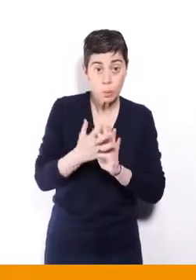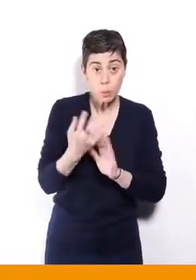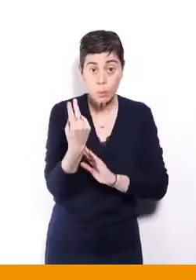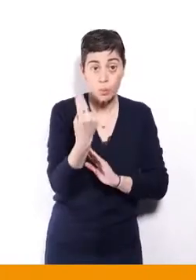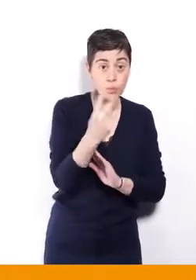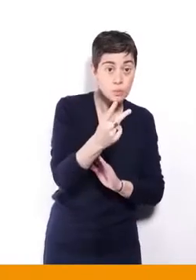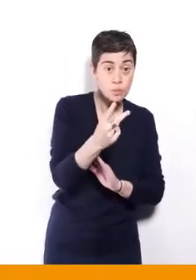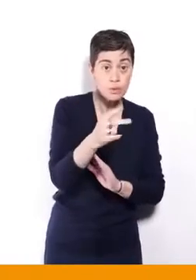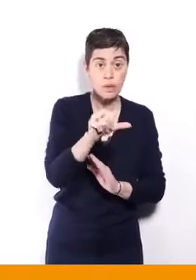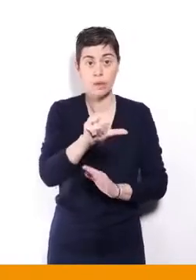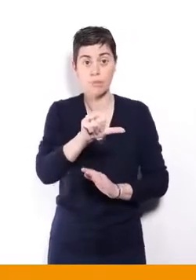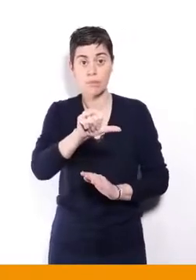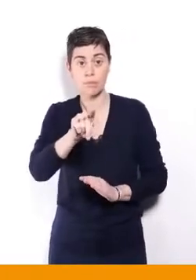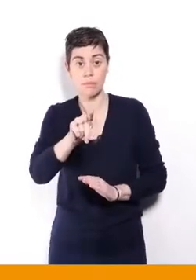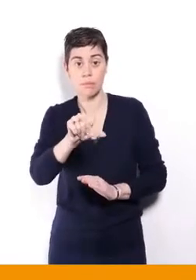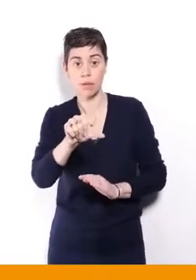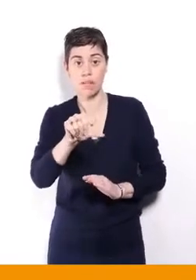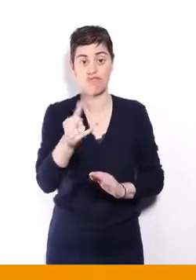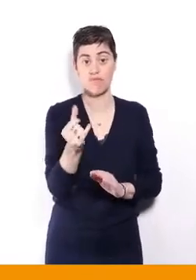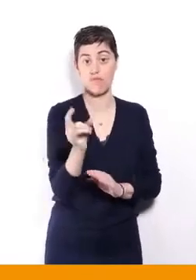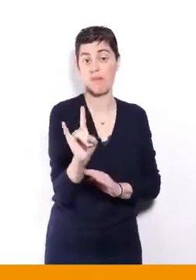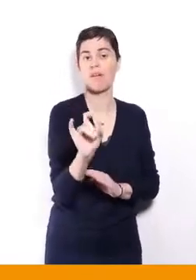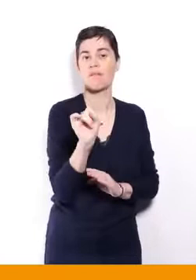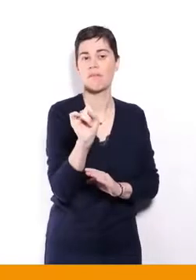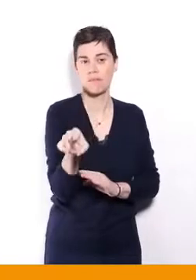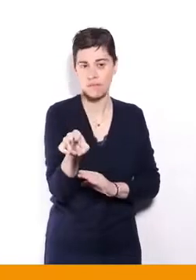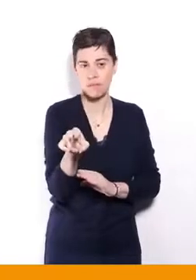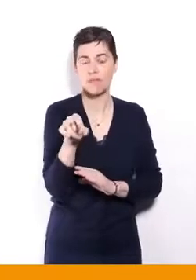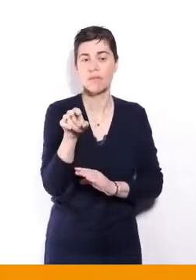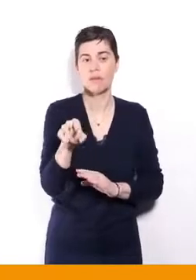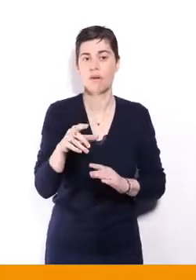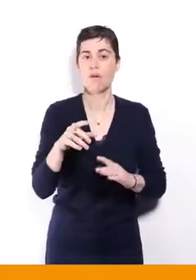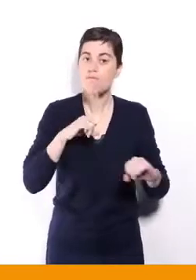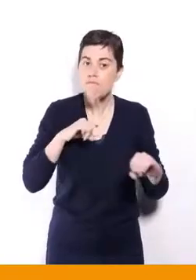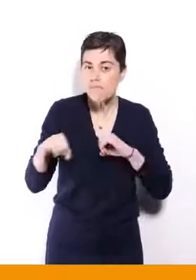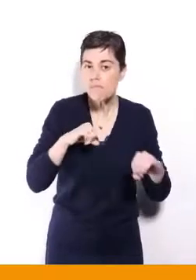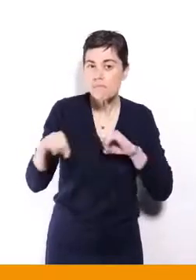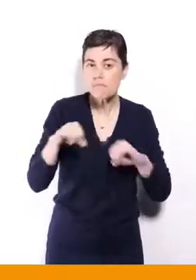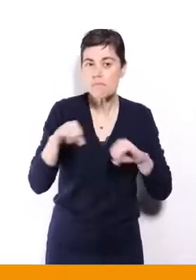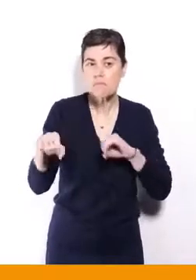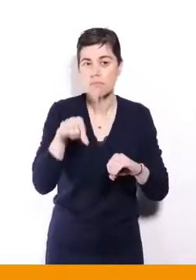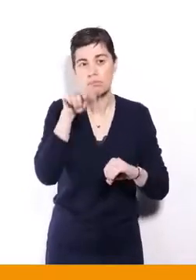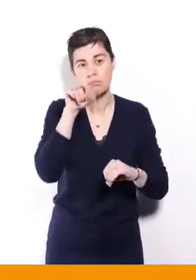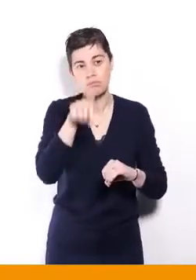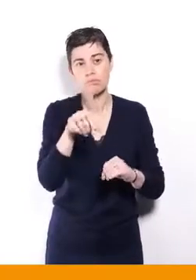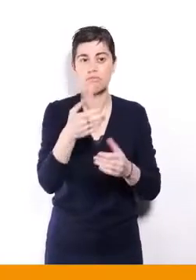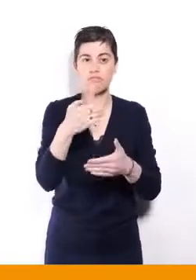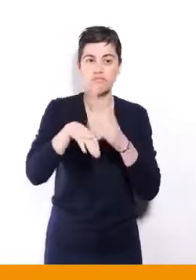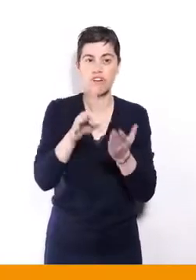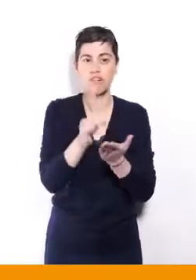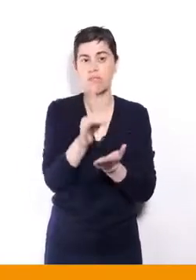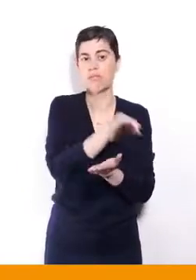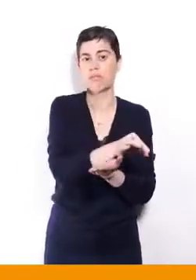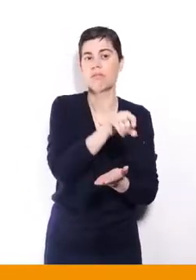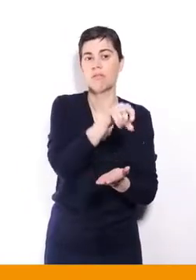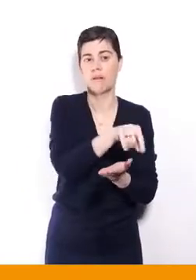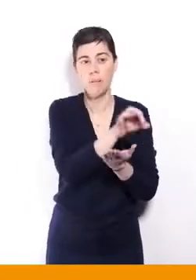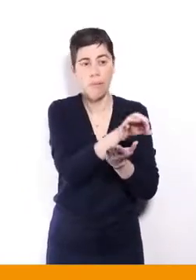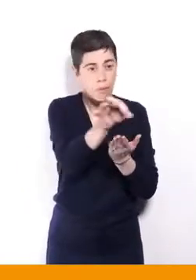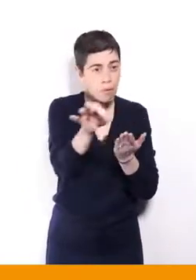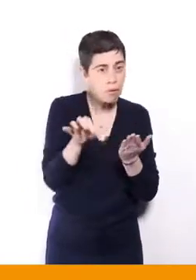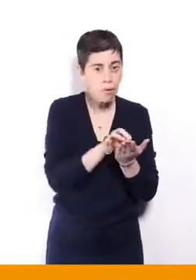la Page, s'y rend, enfin, est active dans les différents départements d'outre-mer et lui-même s'y